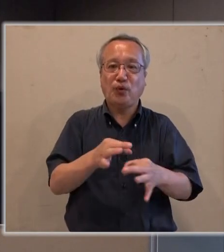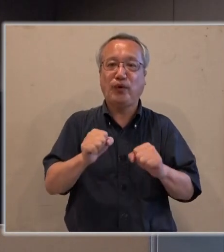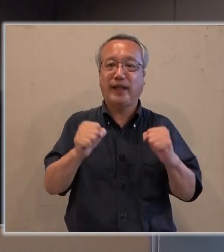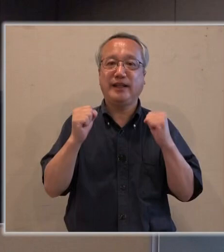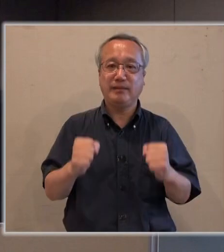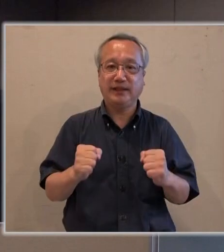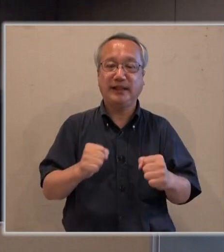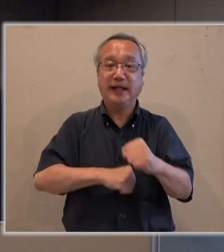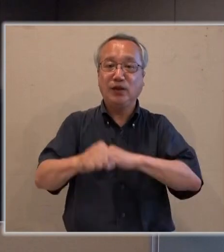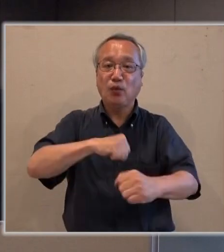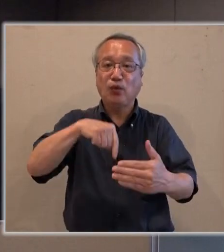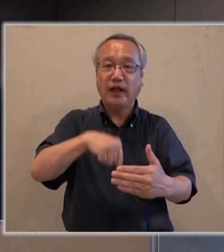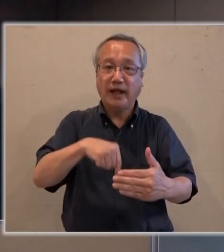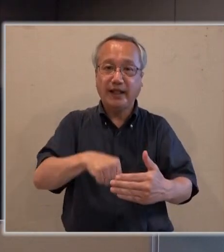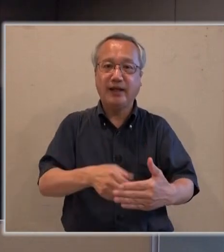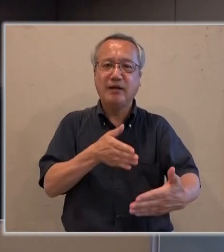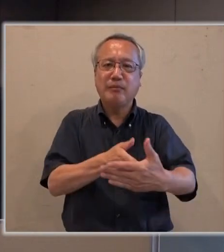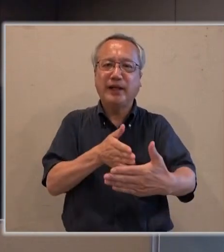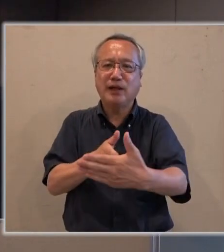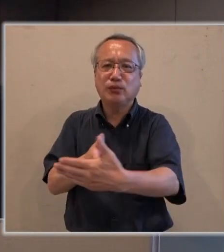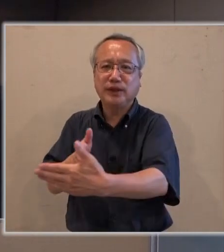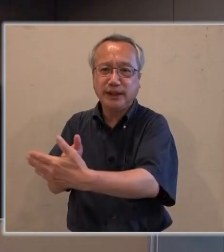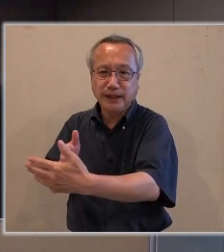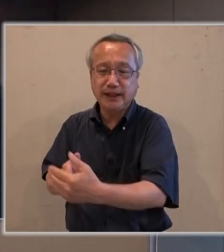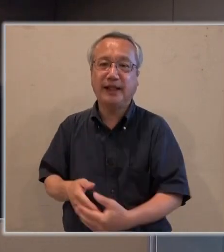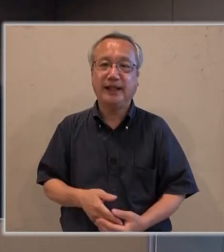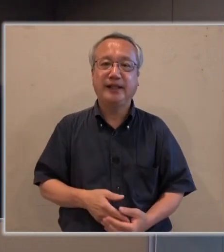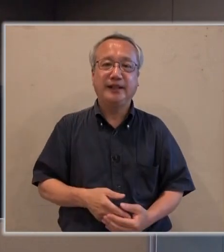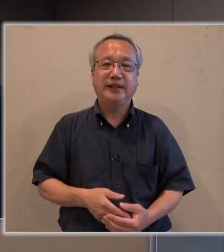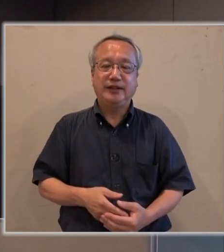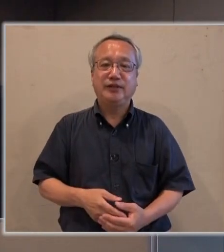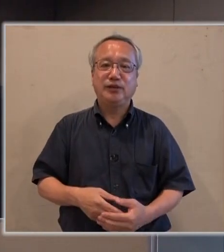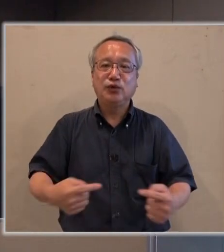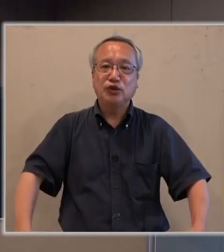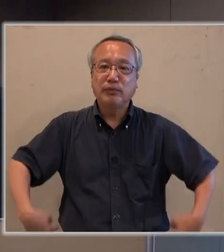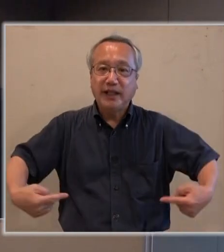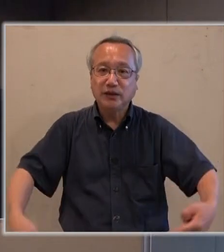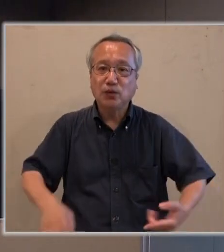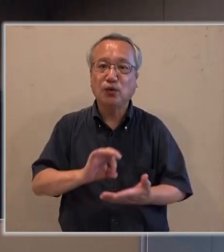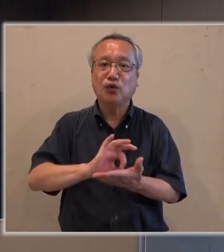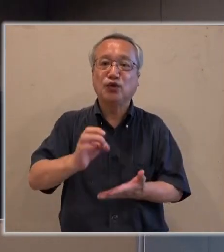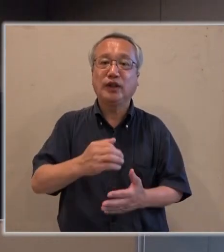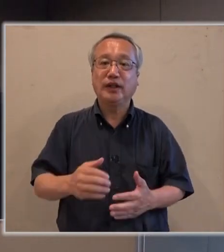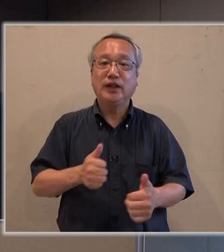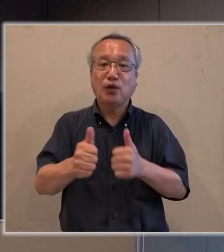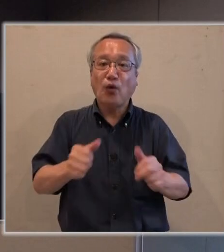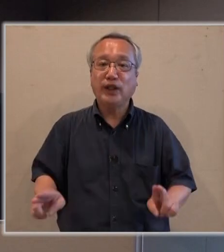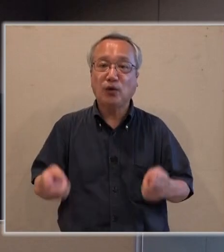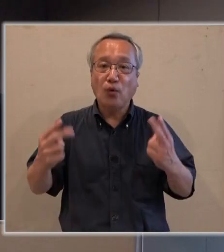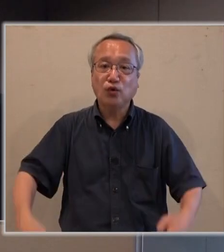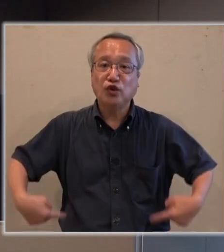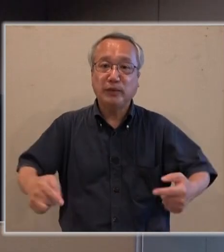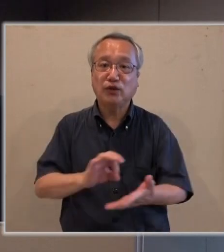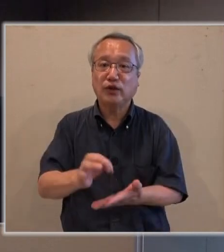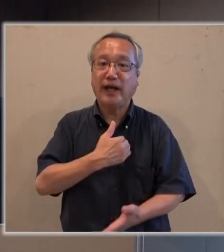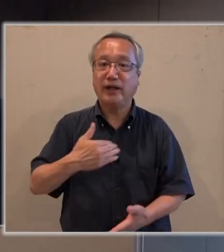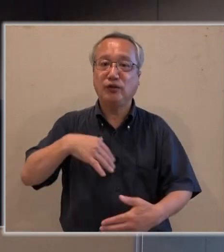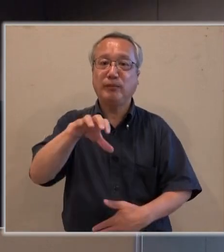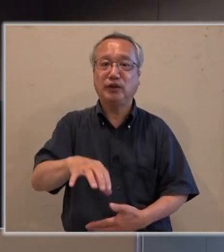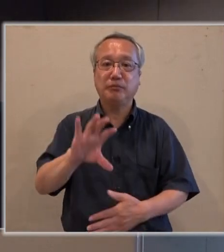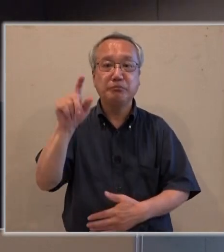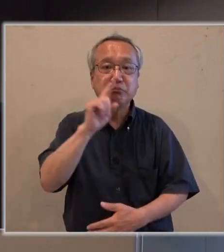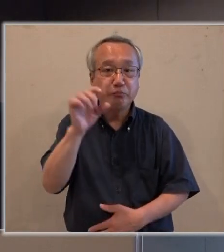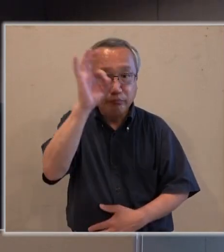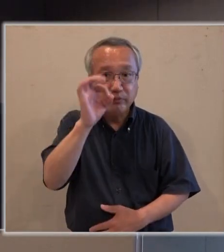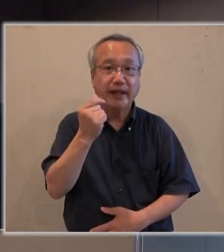動する中でなかなかバリアフリーで競技用車椅子を使える施設を見つけられなかったり、なぜそのような活動をするのか厳